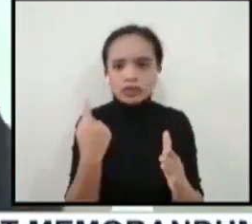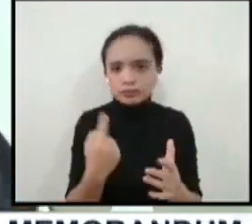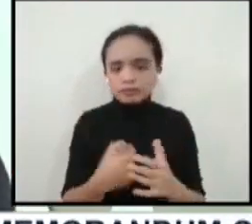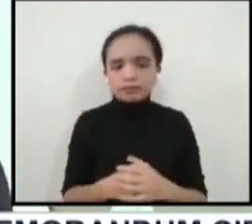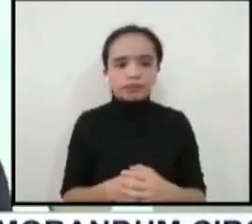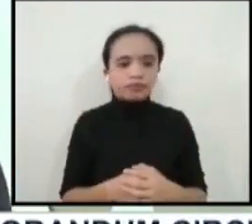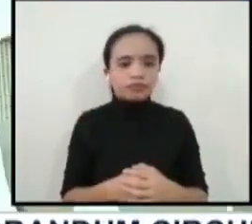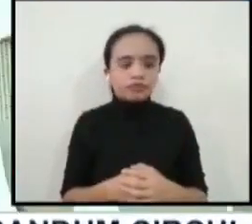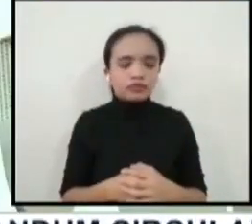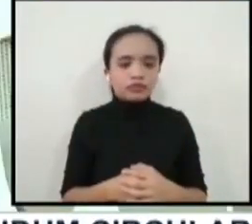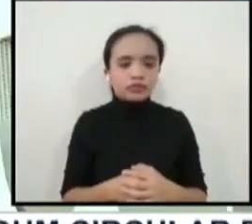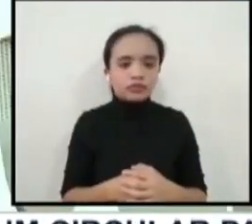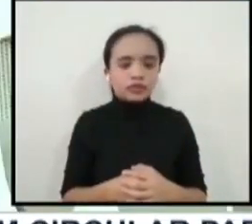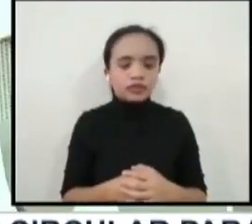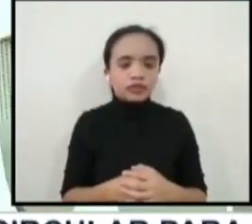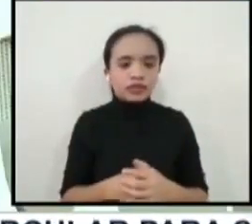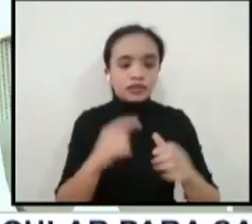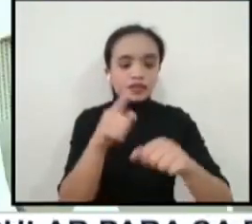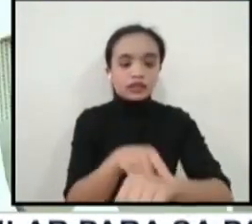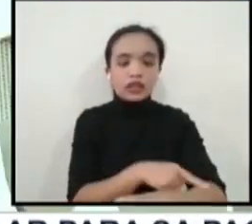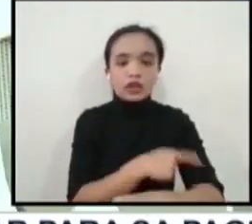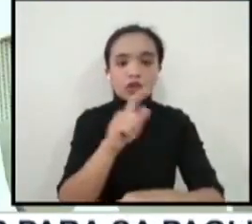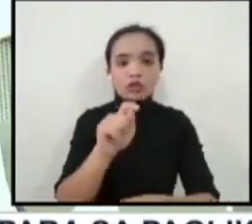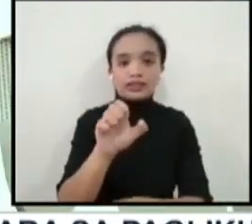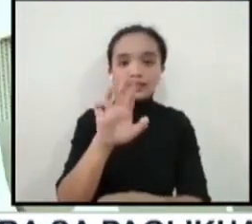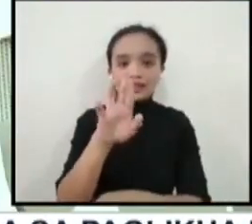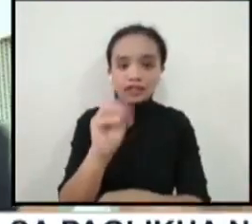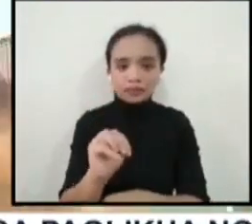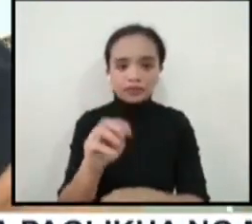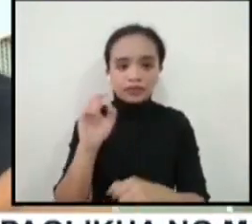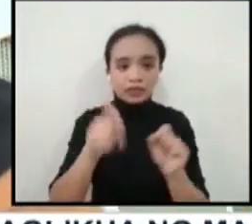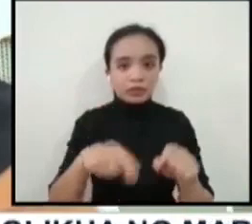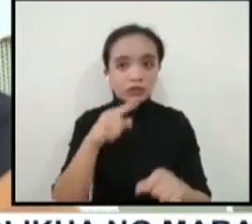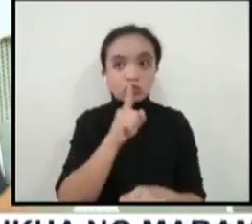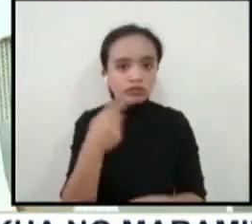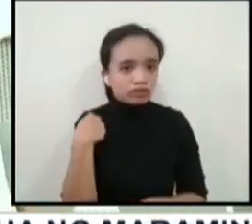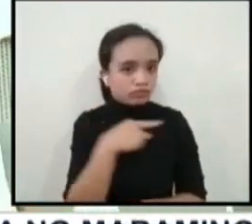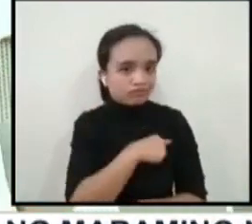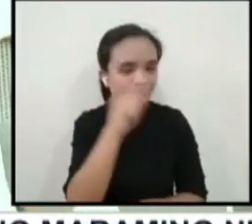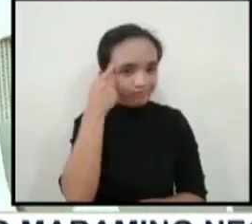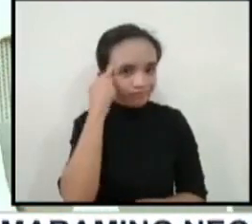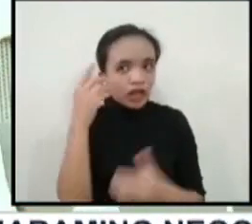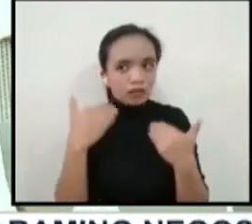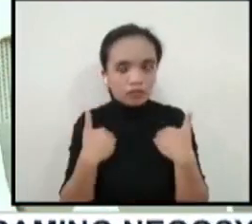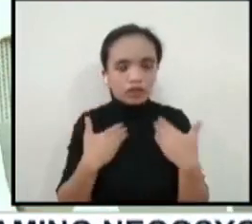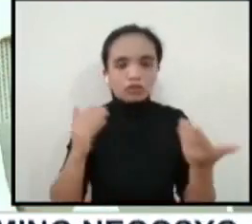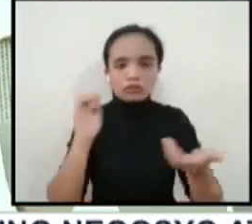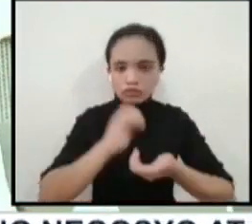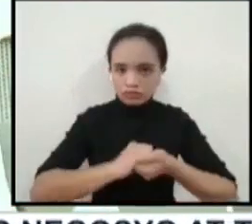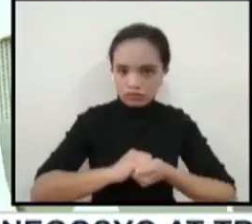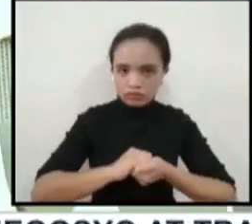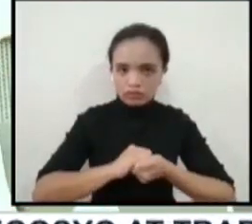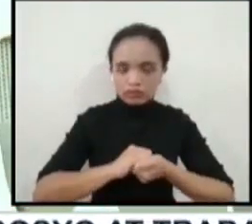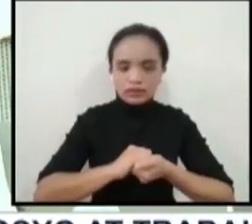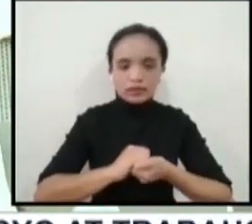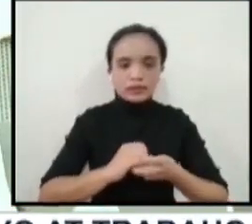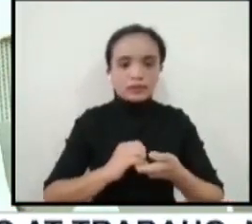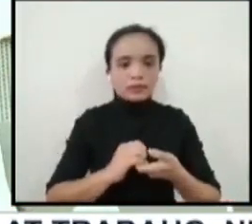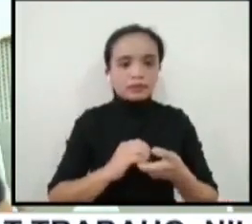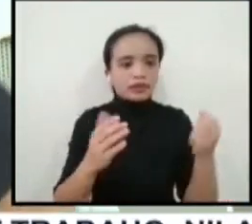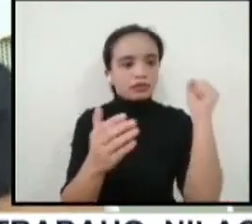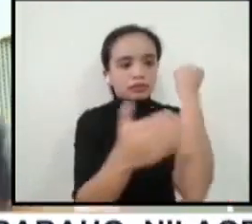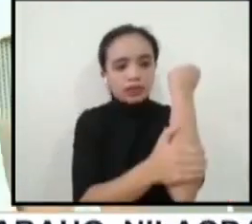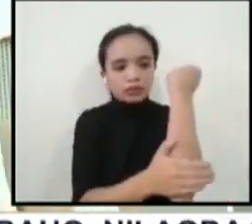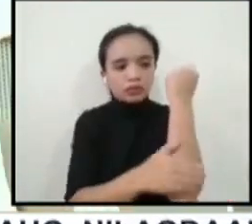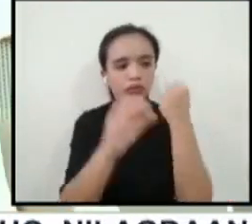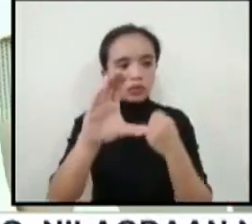in a long term, talagang pinag-isipan namin. Then we have partners coming in, yung Bamboo Cooperative, and